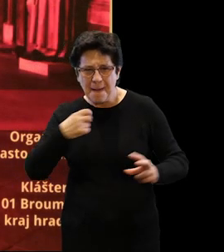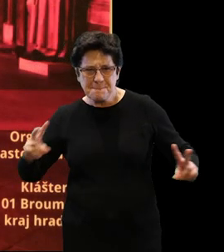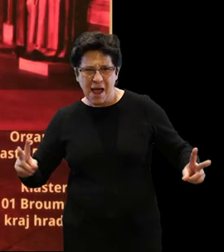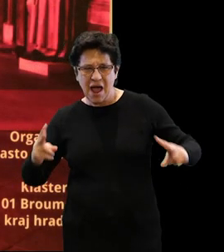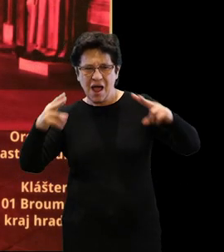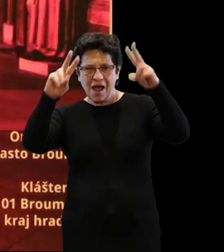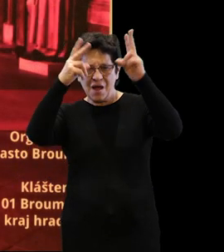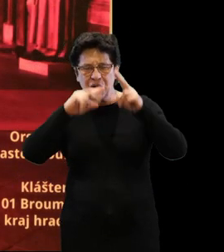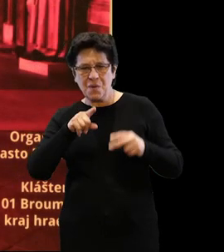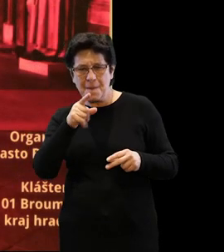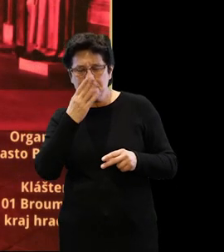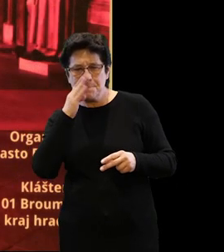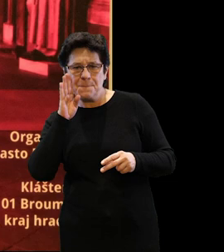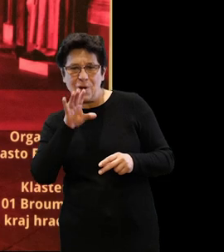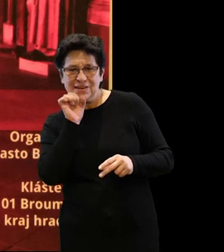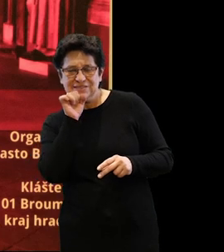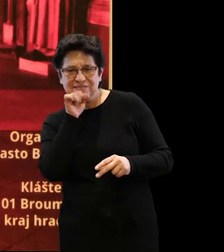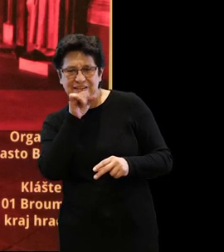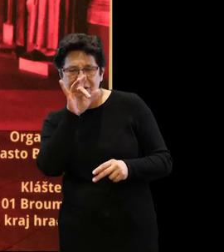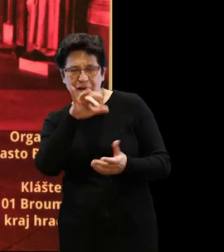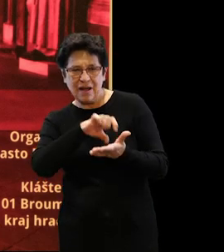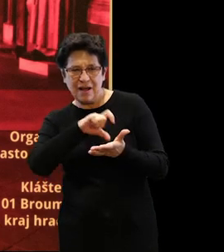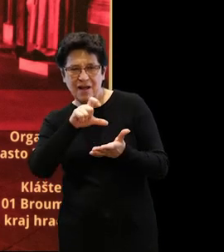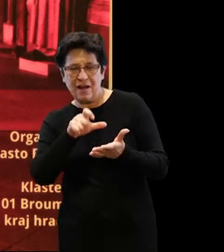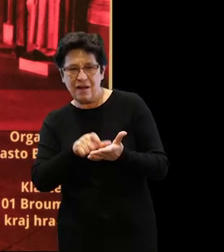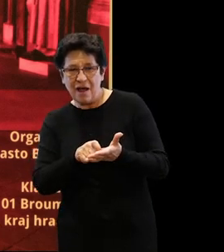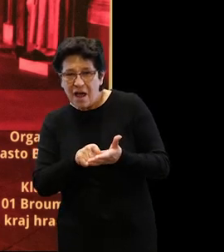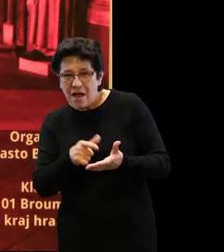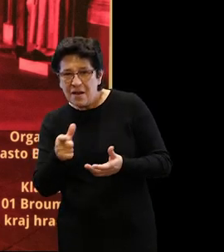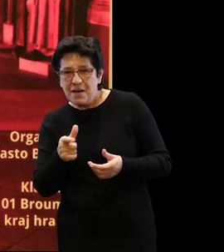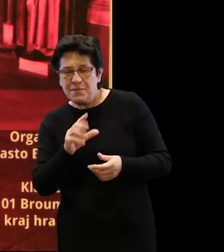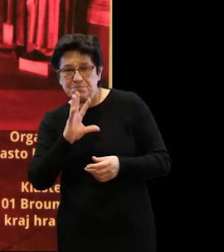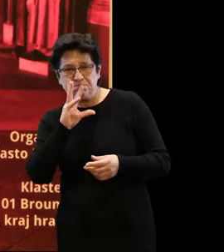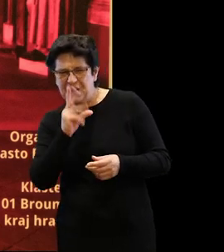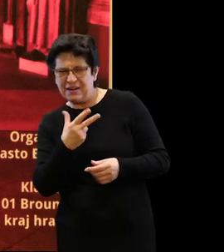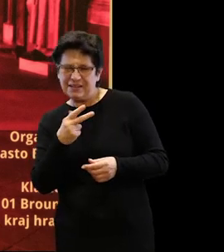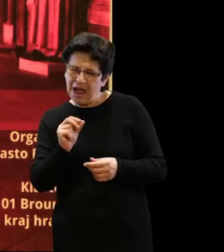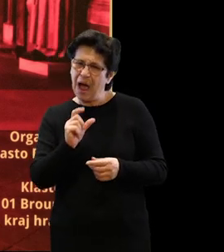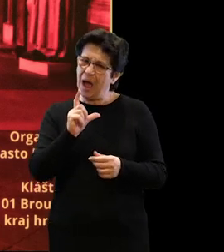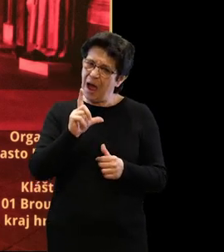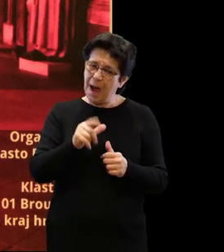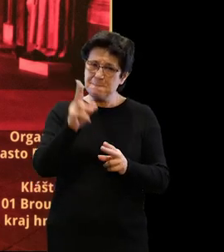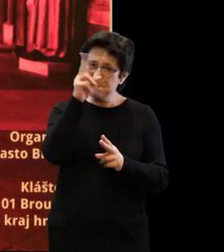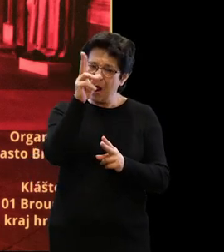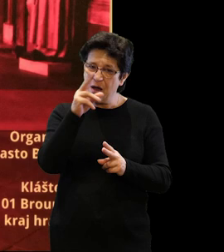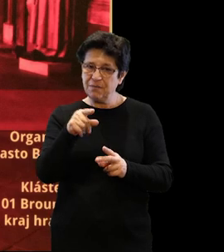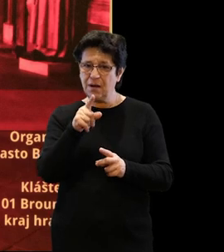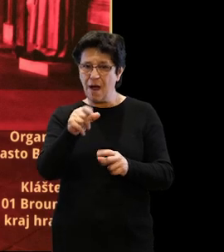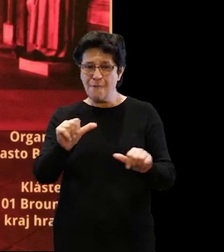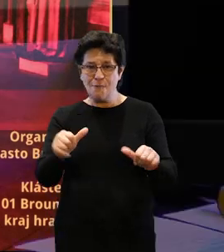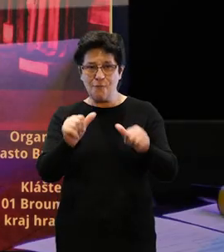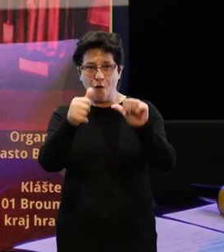czyli Pokazane są stare wnętrza może nie są tak pięknie wymuskane może nie są pięknie wymalowane ale ta